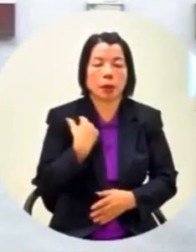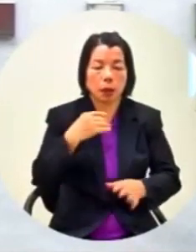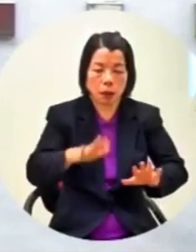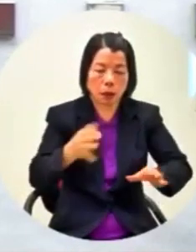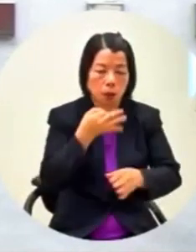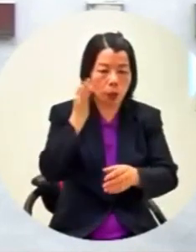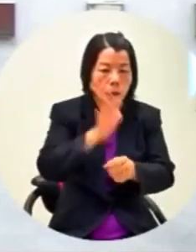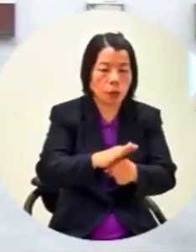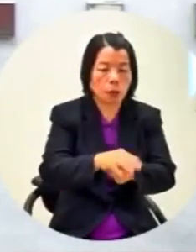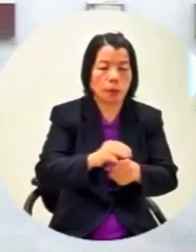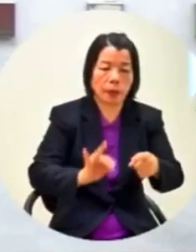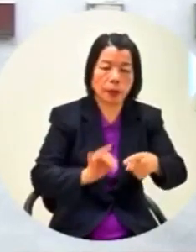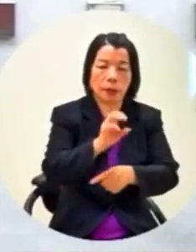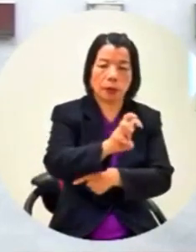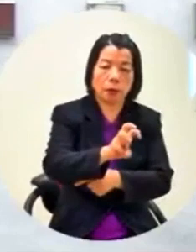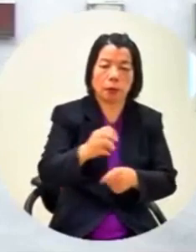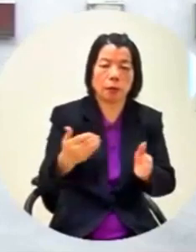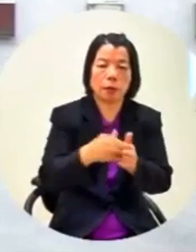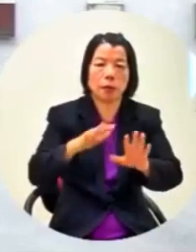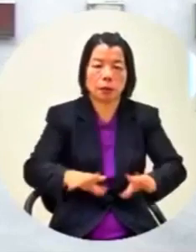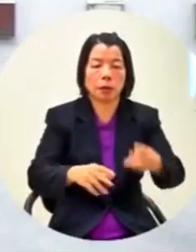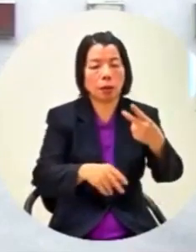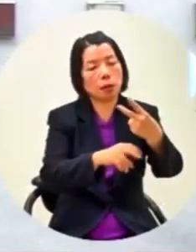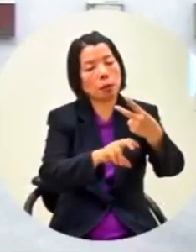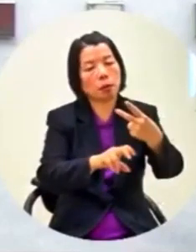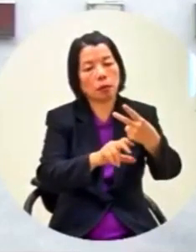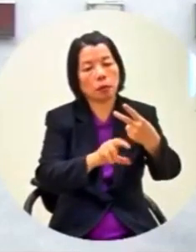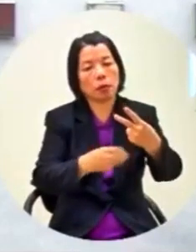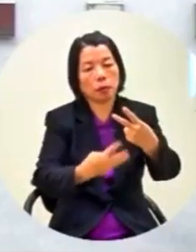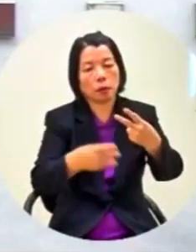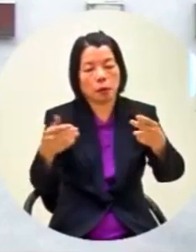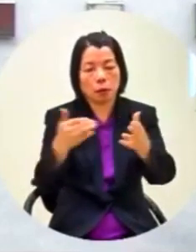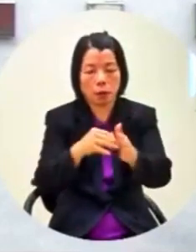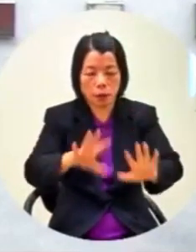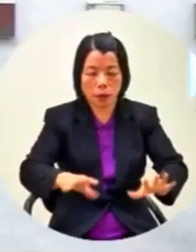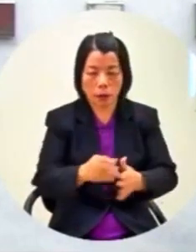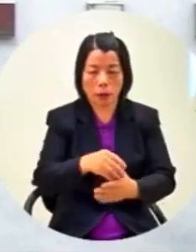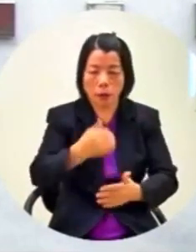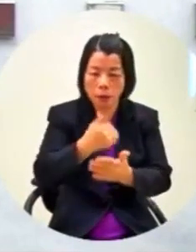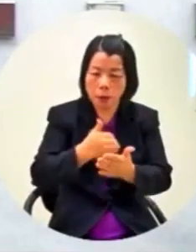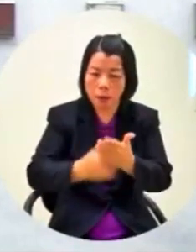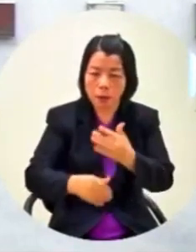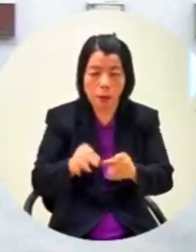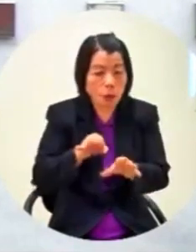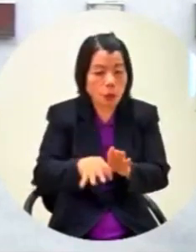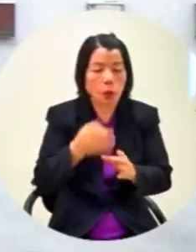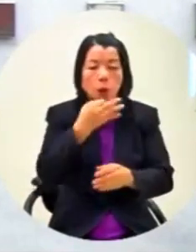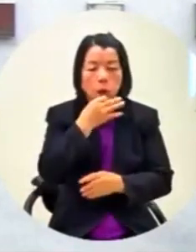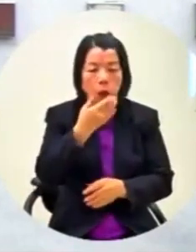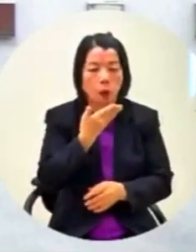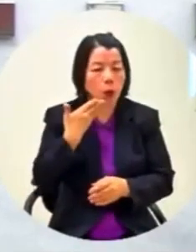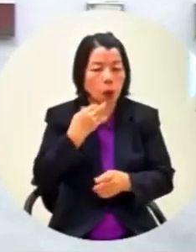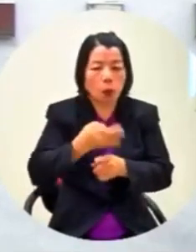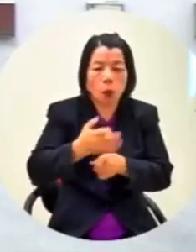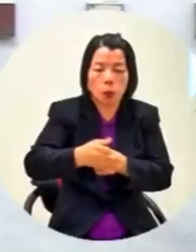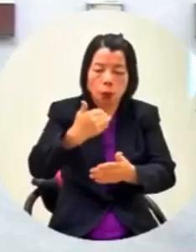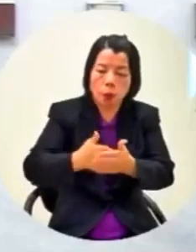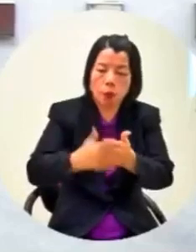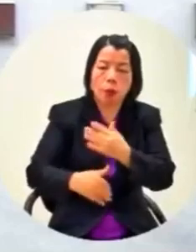年2至3月已经主动调降了70家，调降的税额约61万，预